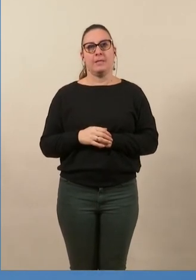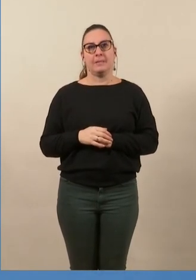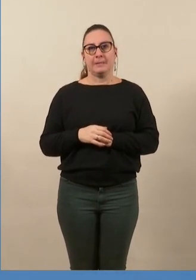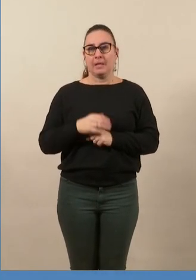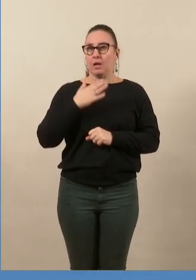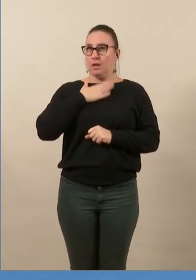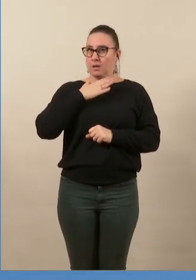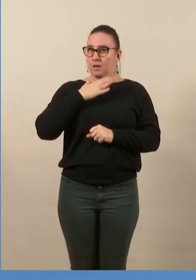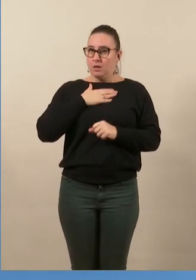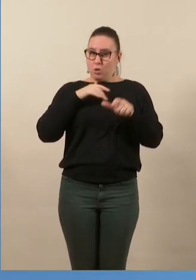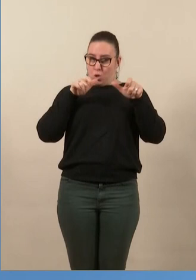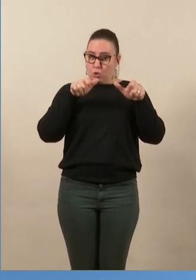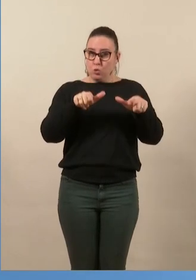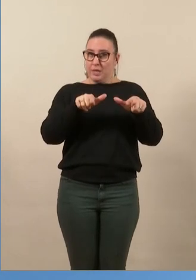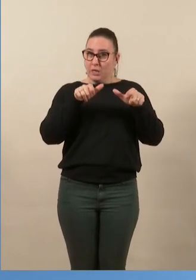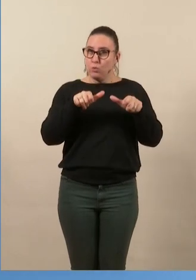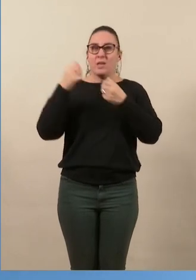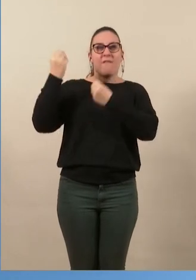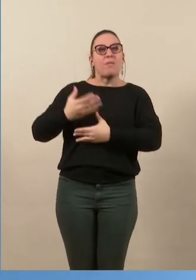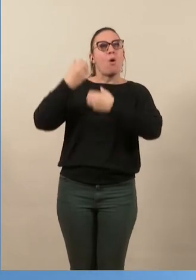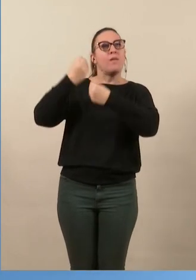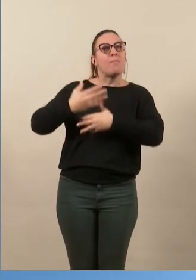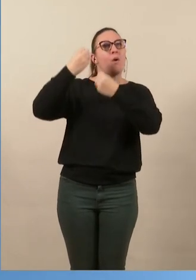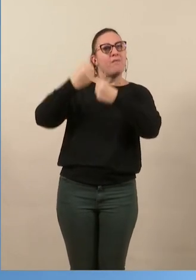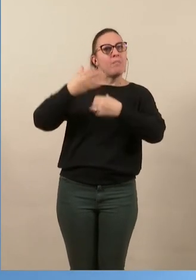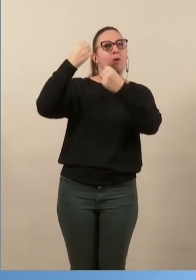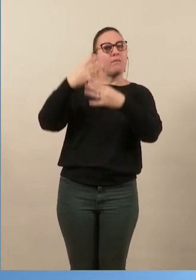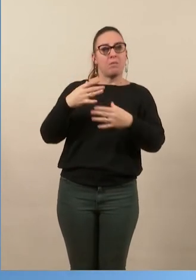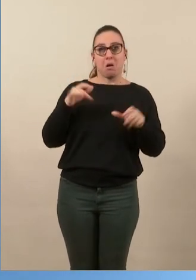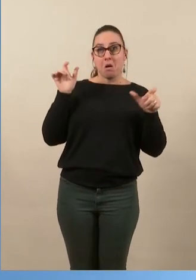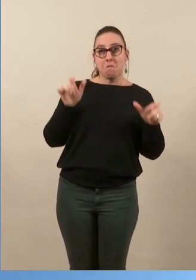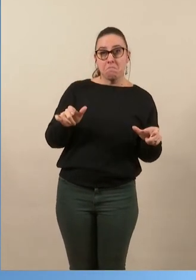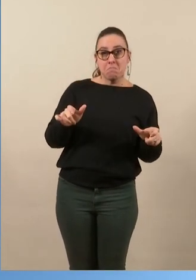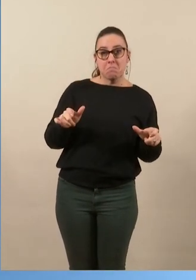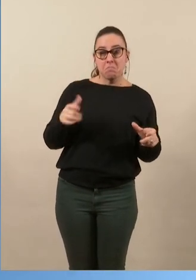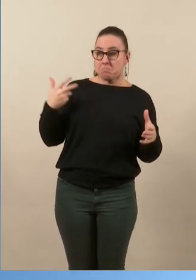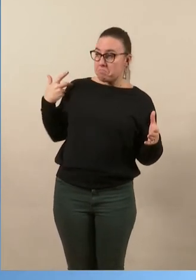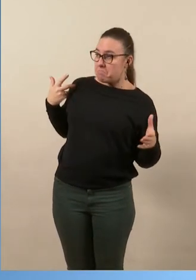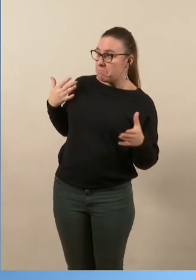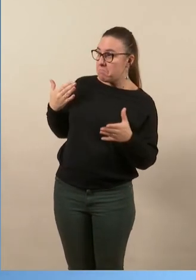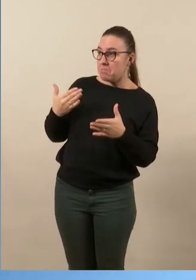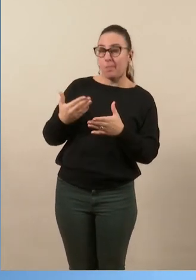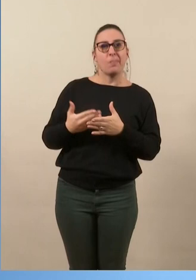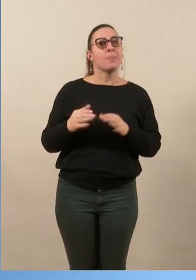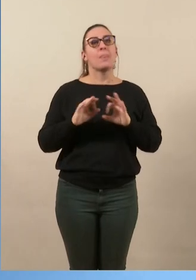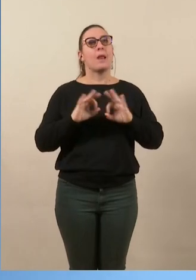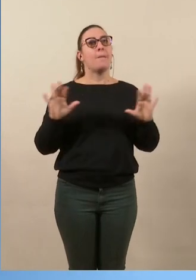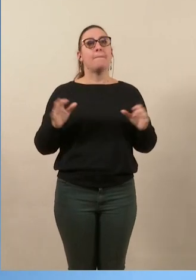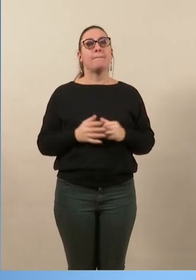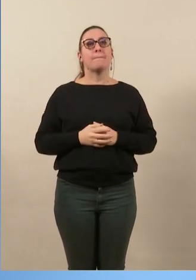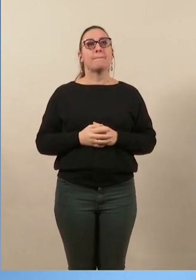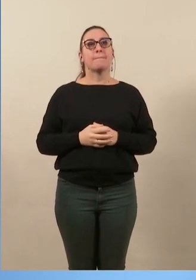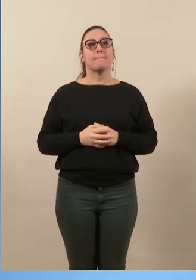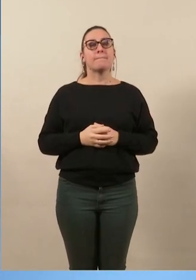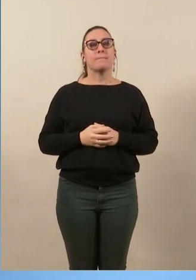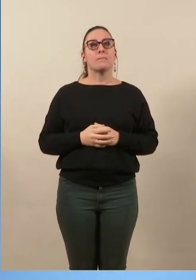bien pour avoir suivi un certain nombre d'événements il n'y a pas il en a pas laissé à ce jour on n'a pas laissé à